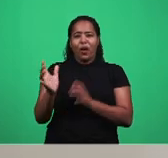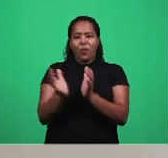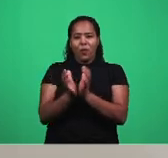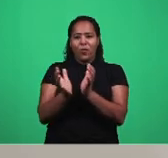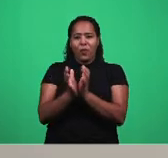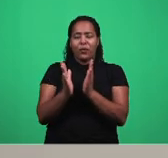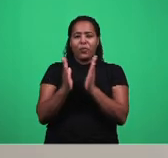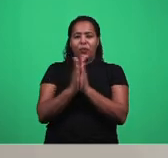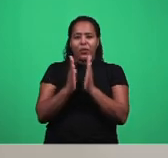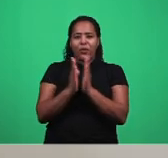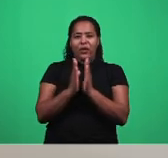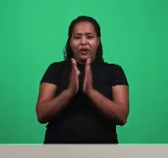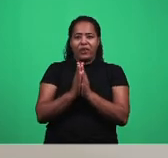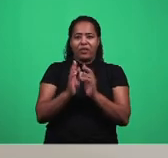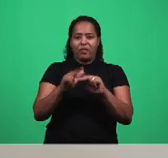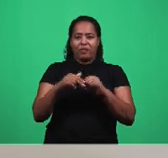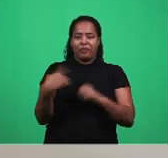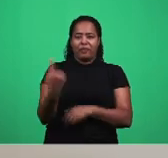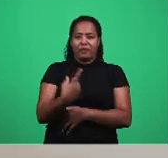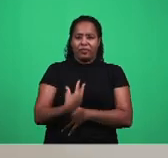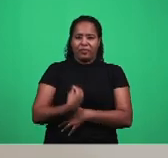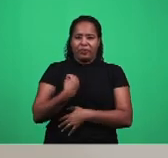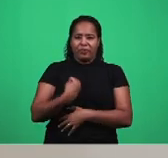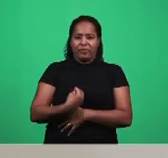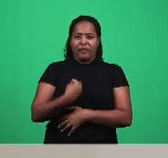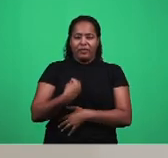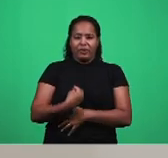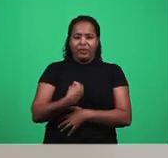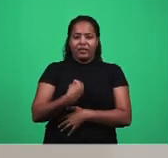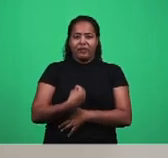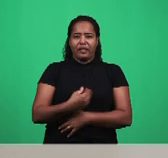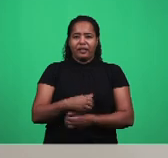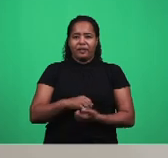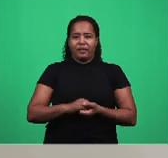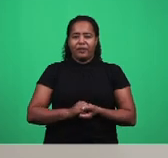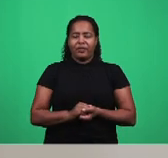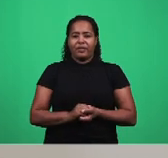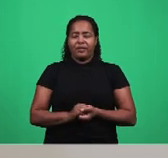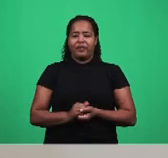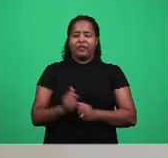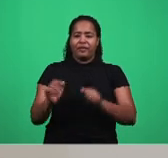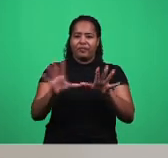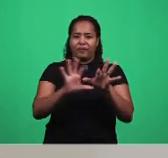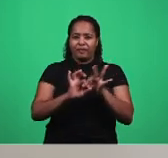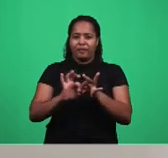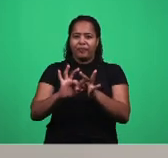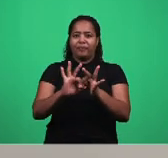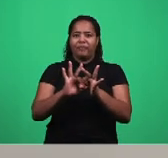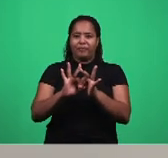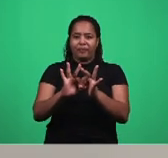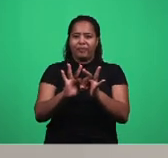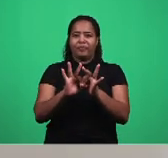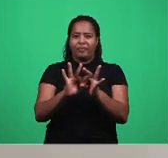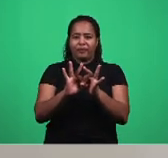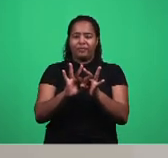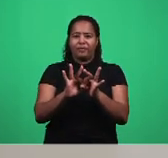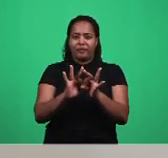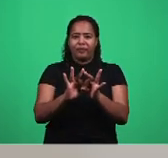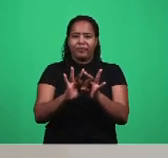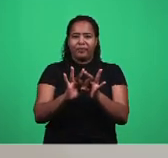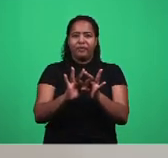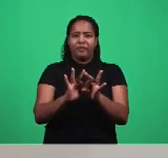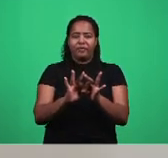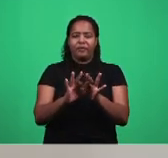corps. C'est cela qui nous unit en ce moment. Bon, très bien, j'ai déjà beaucoup